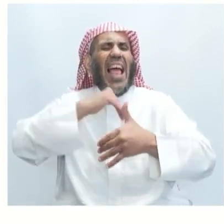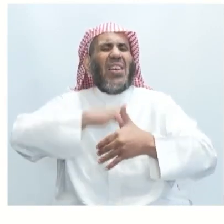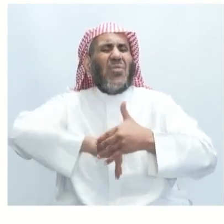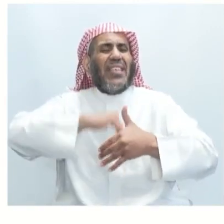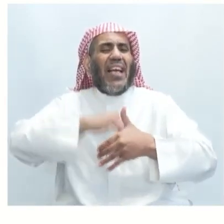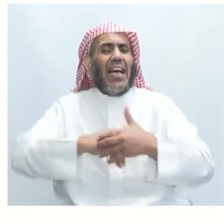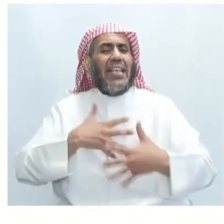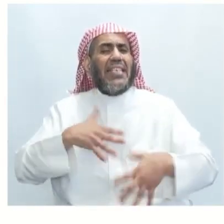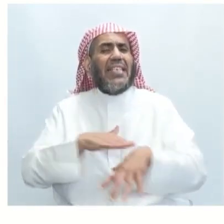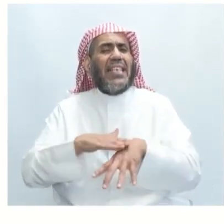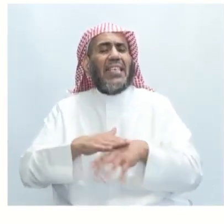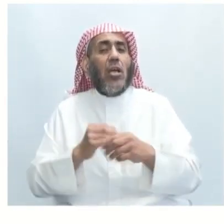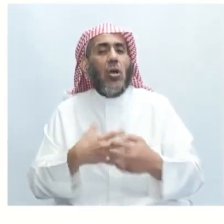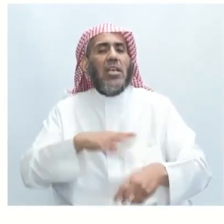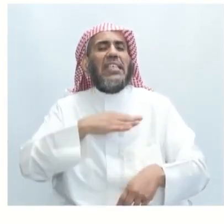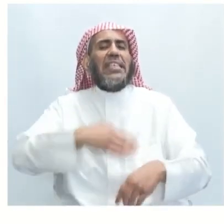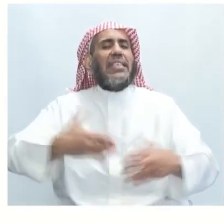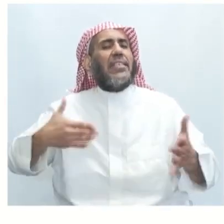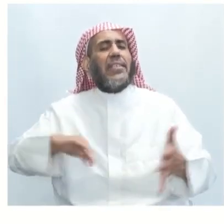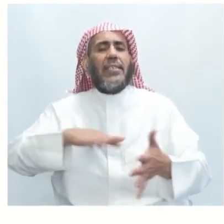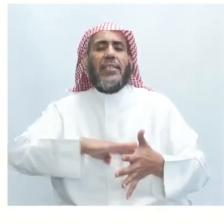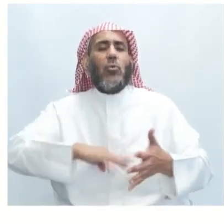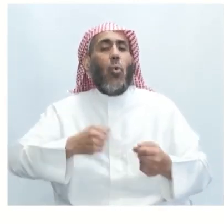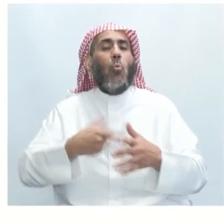الداخليه الاحساس بالجوع